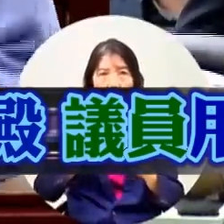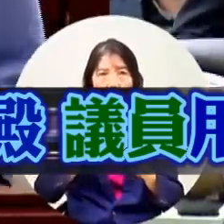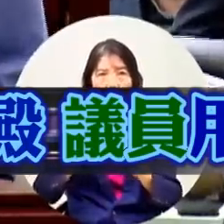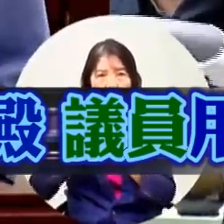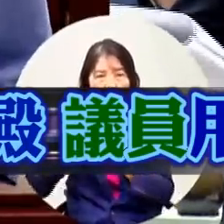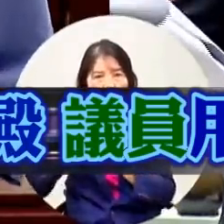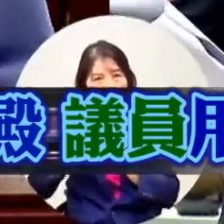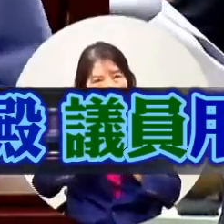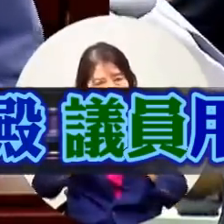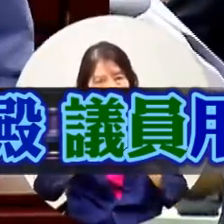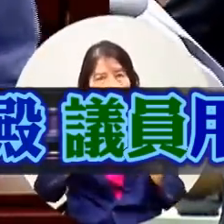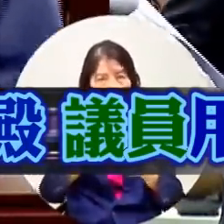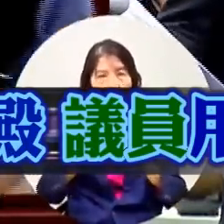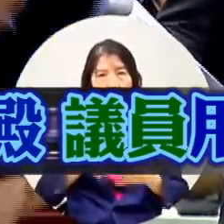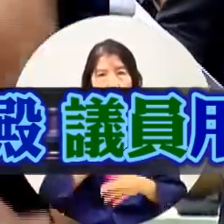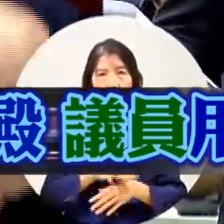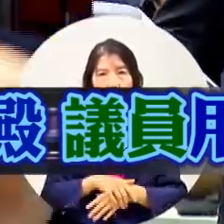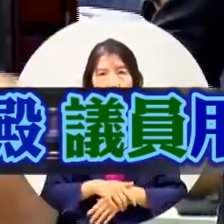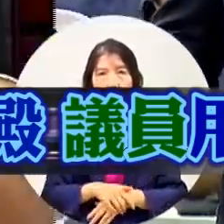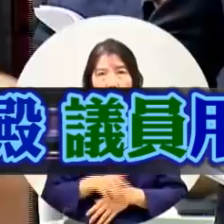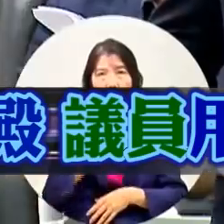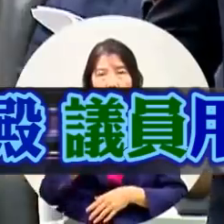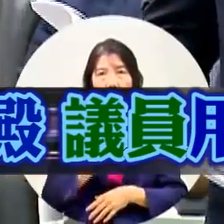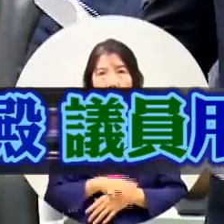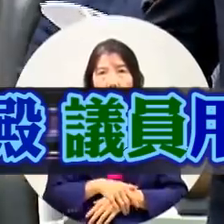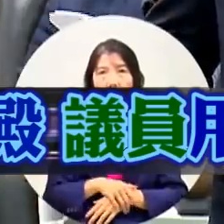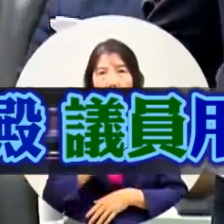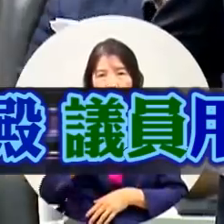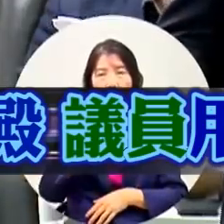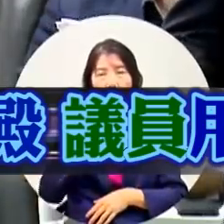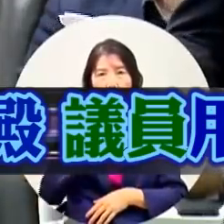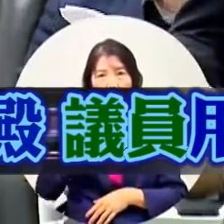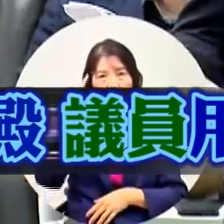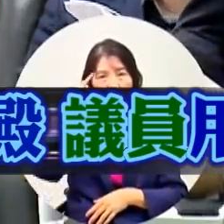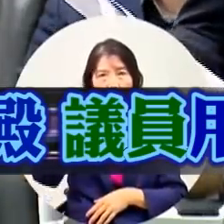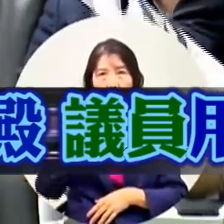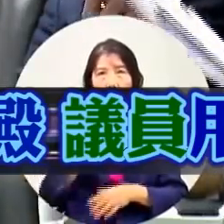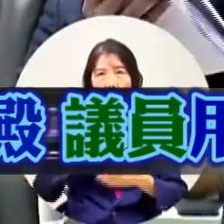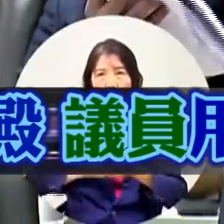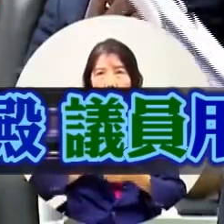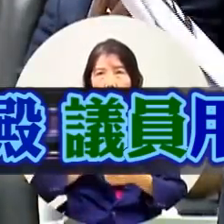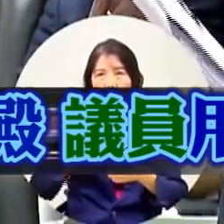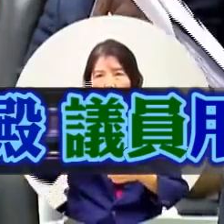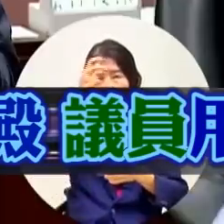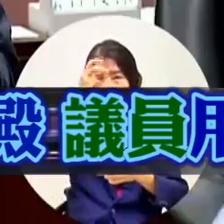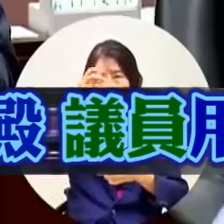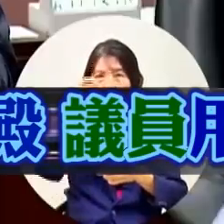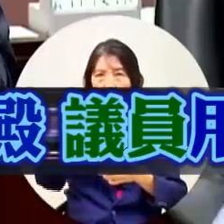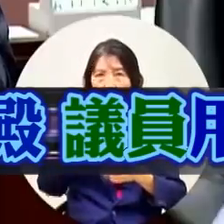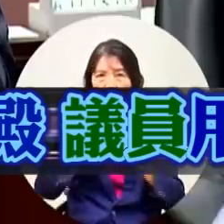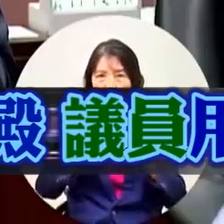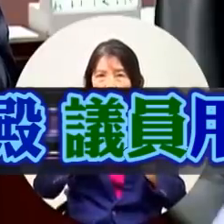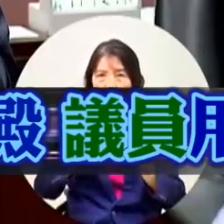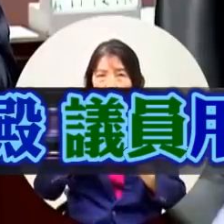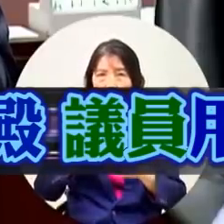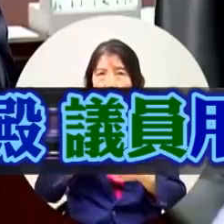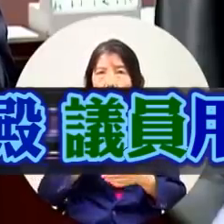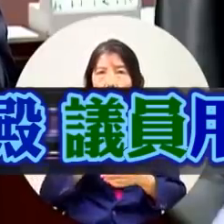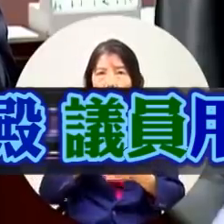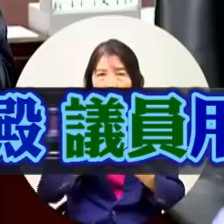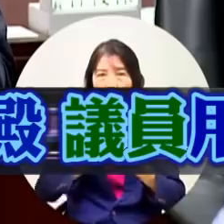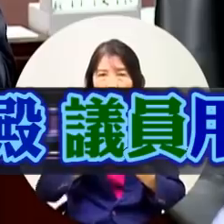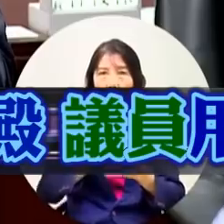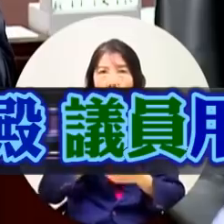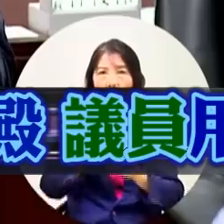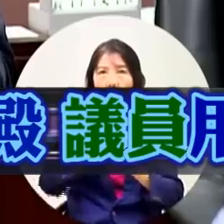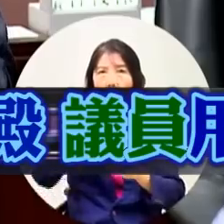最重要最重要的一个事情。 所以市长， 谢谢。 好，我知道你的态度，市长的态度已经决定治安执行的强度，所以因为有这样的社会现象，我